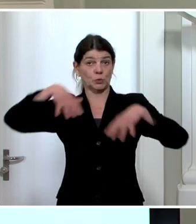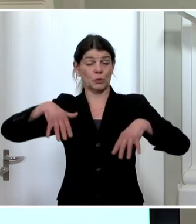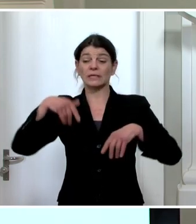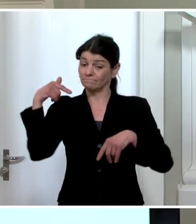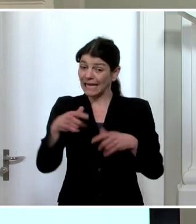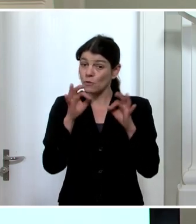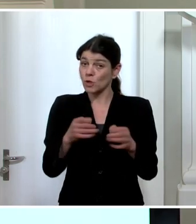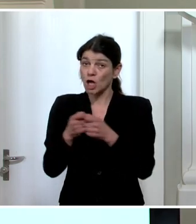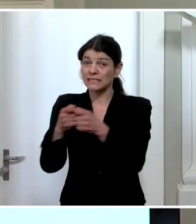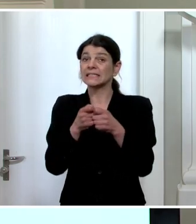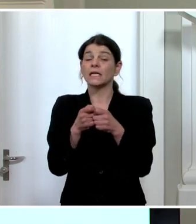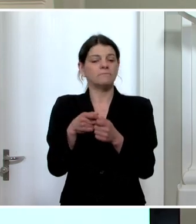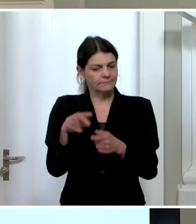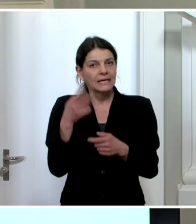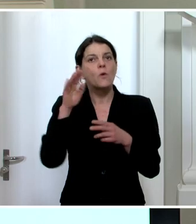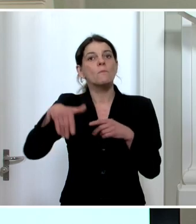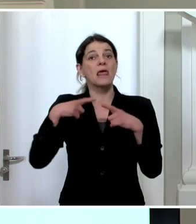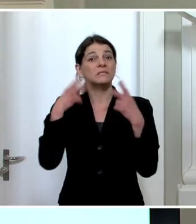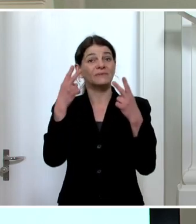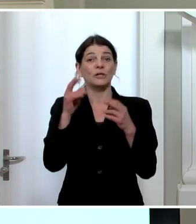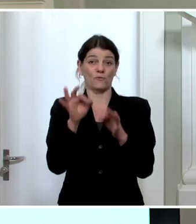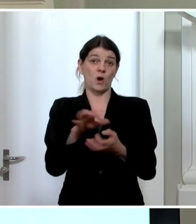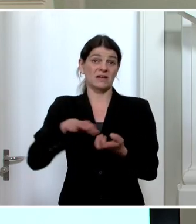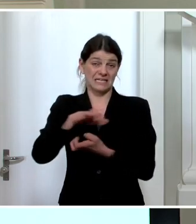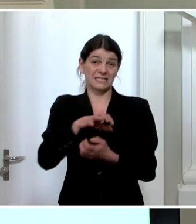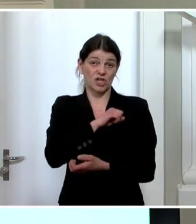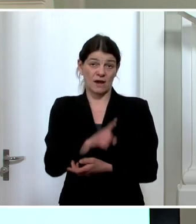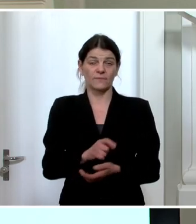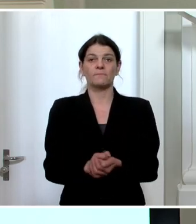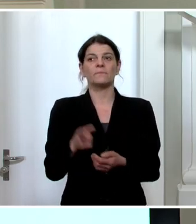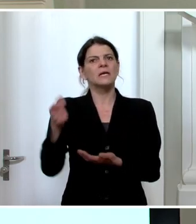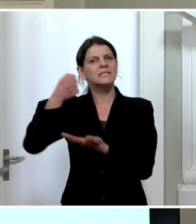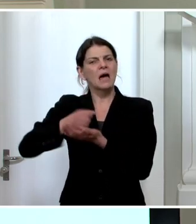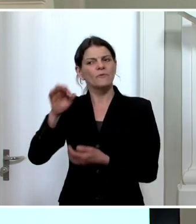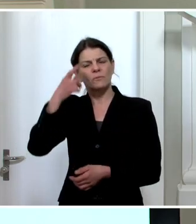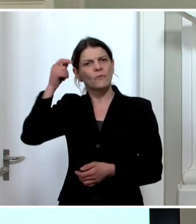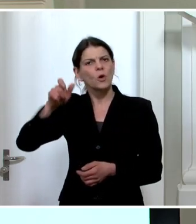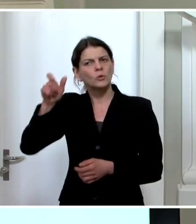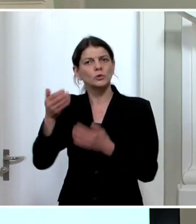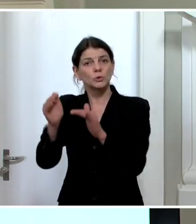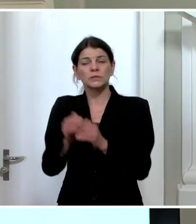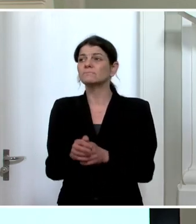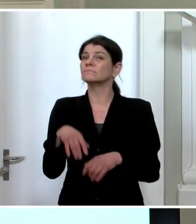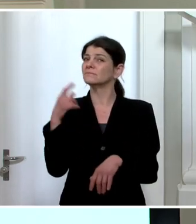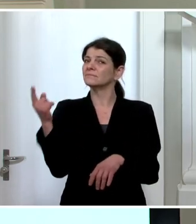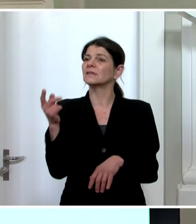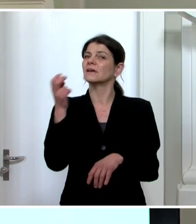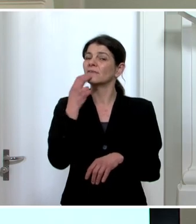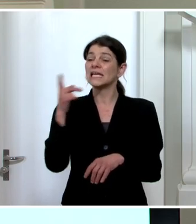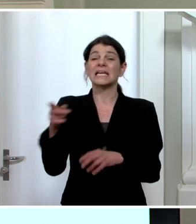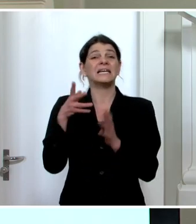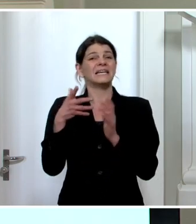Krise überlebenswichtig. Das Amt für Bevölkerungsschutz sensibilisiert die maßgebenden Betreiber der